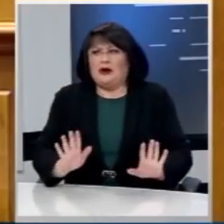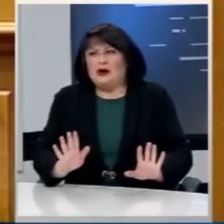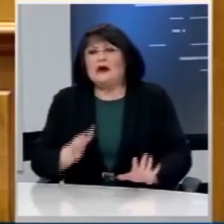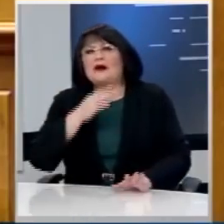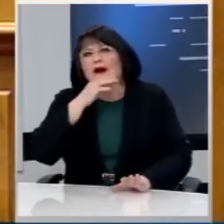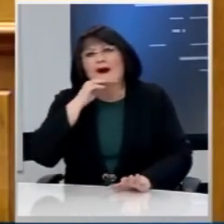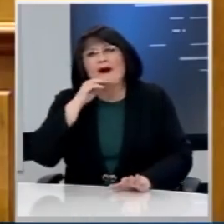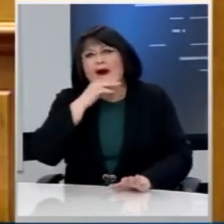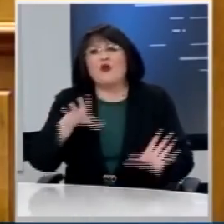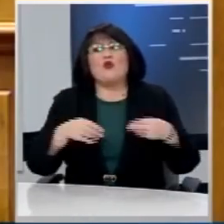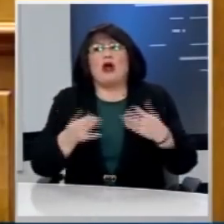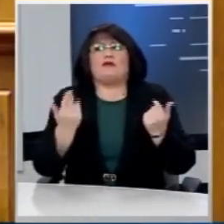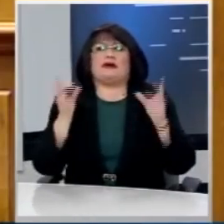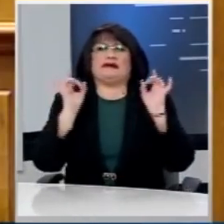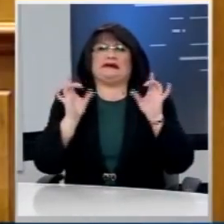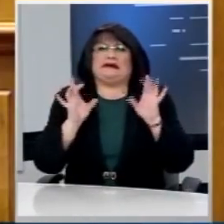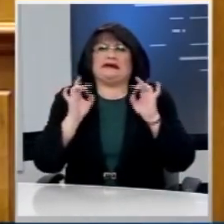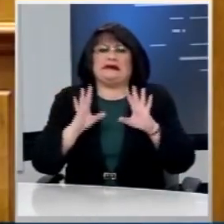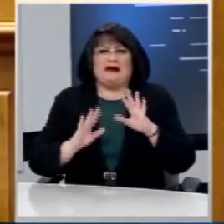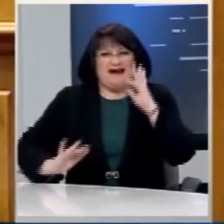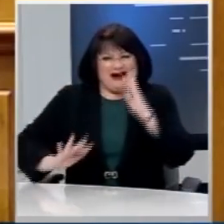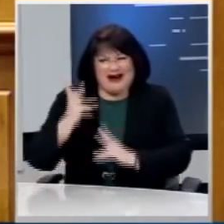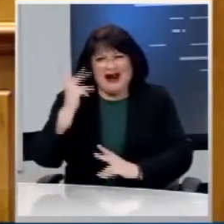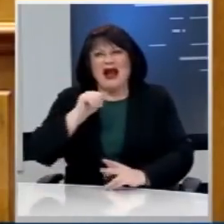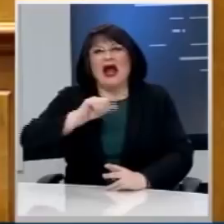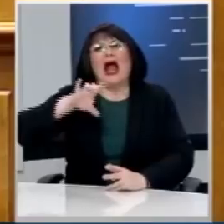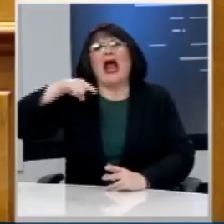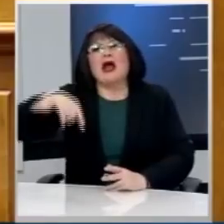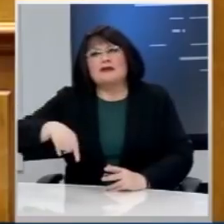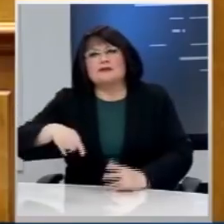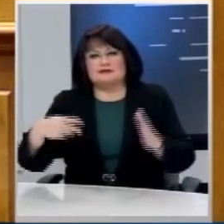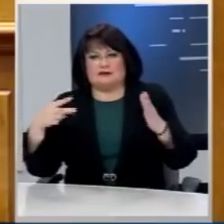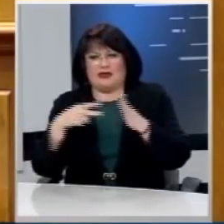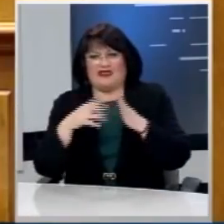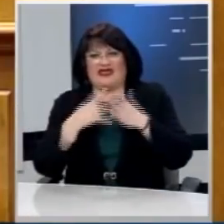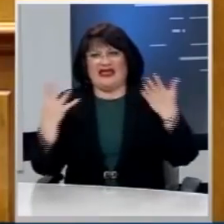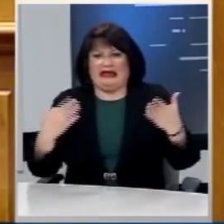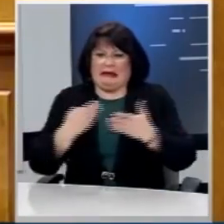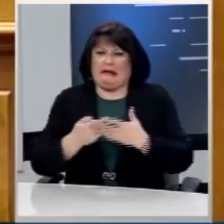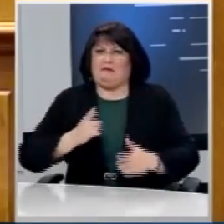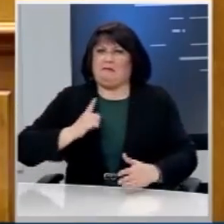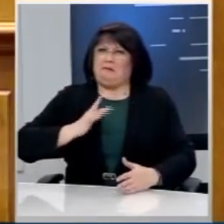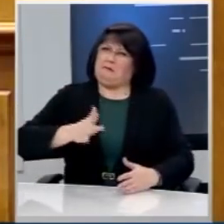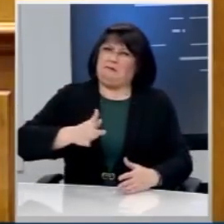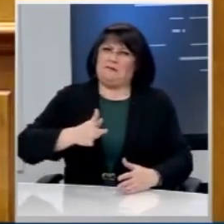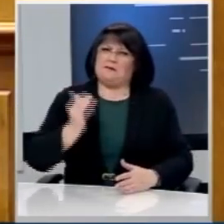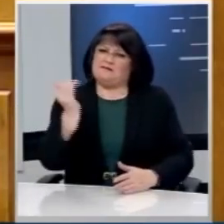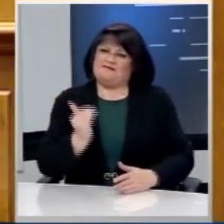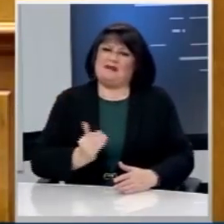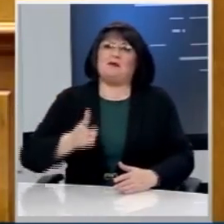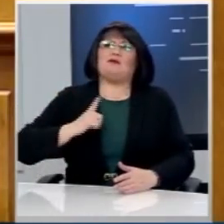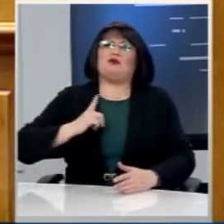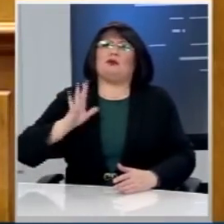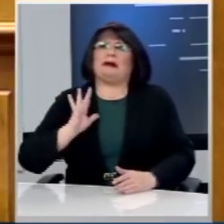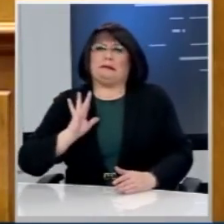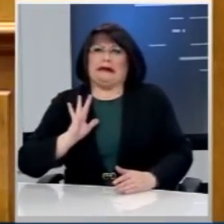δεν υιοθετούνται και από κανέναν. Ο ρυθμός ανάπτυξης του ΑΕΠ το τέλος του 19 εκτιμάται ήδη πως θα κινηθεί σε μικρότερα